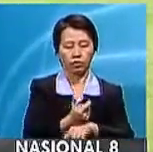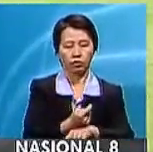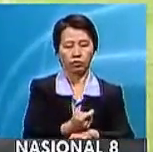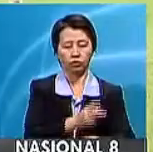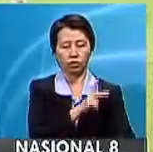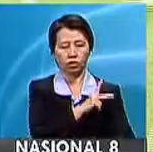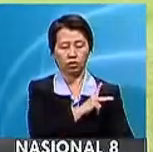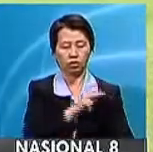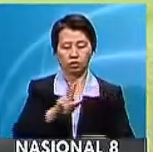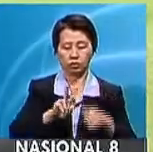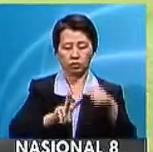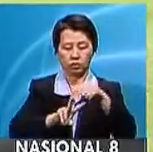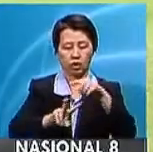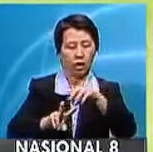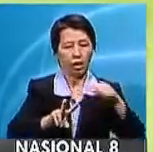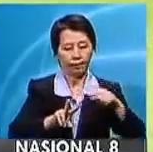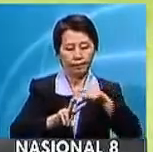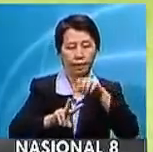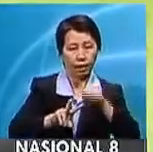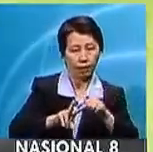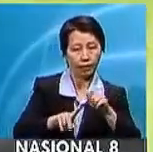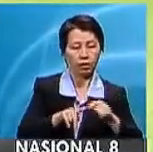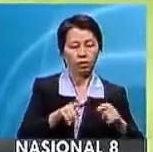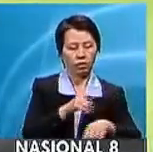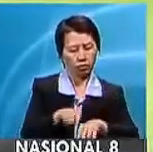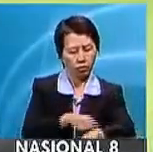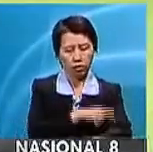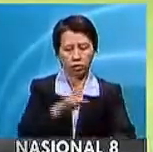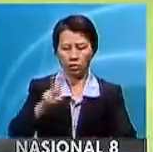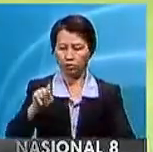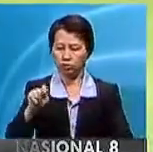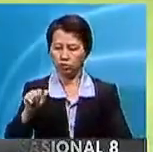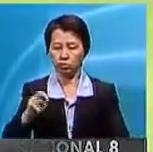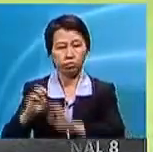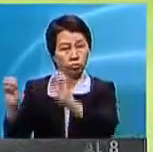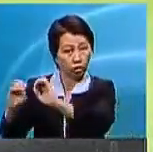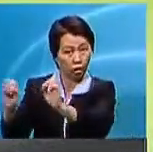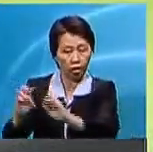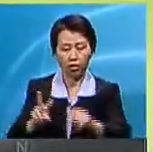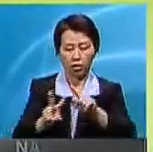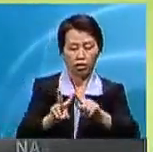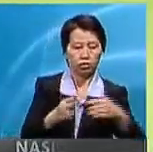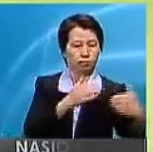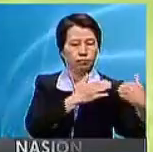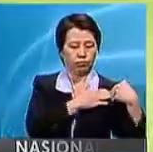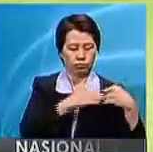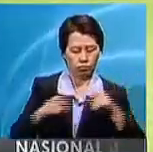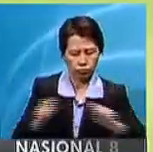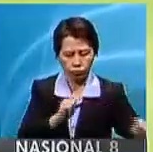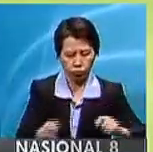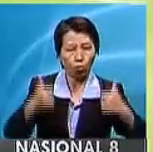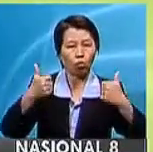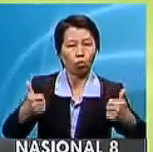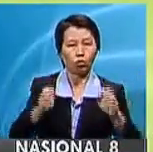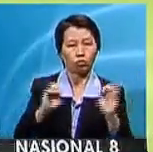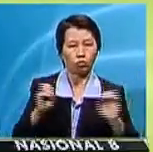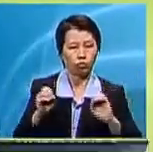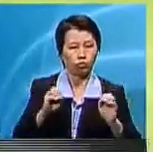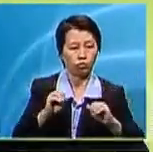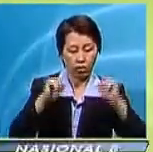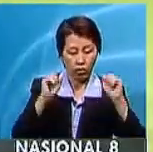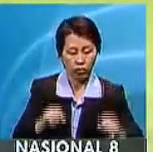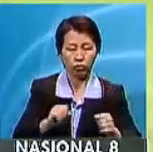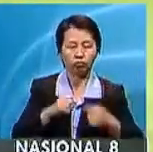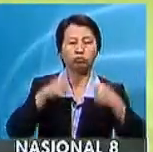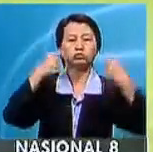jurulatih Kedah, Tan Cheng Ho. Sepanjang ketiadaan Tan Cheng Ho, beliau telah mengemudi pasukan dengan begitu cemerlang dan percaturannya nyata